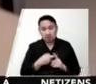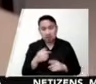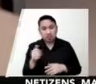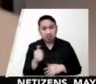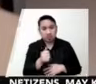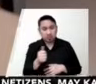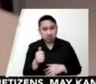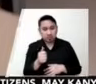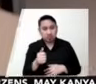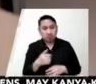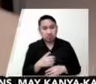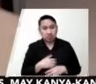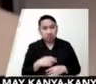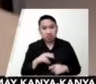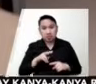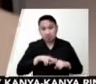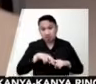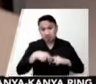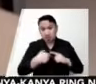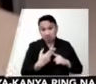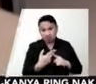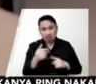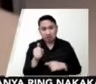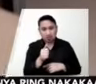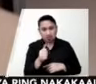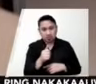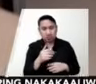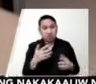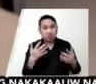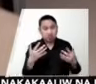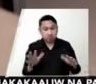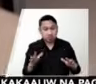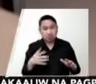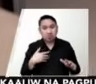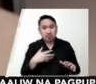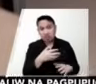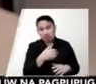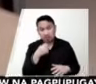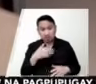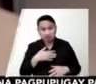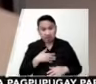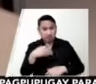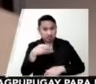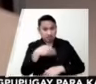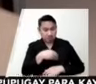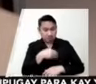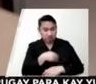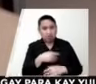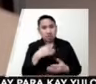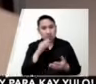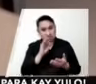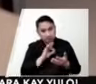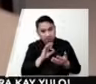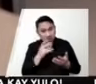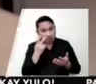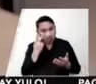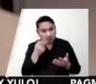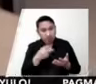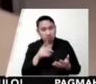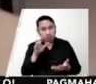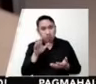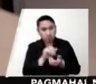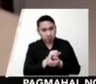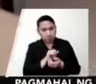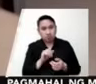gymnastics ko and nung nakuha ko na yung bank account ko po na yon um doun ko po nalaman na inuubos niyo po yung laman